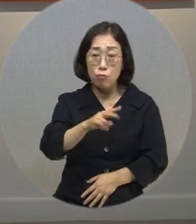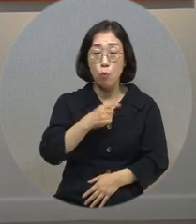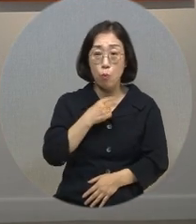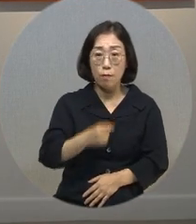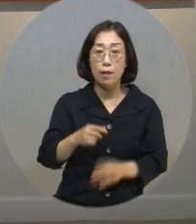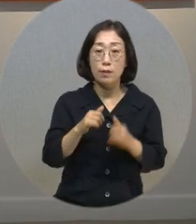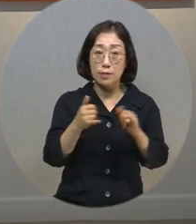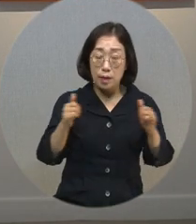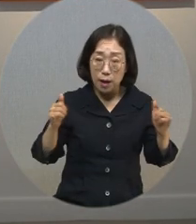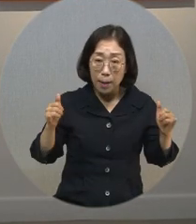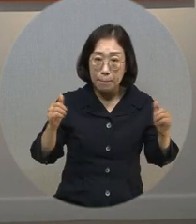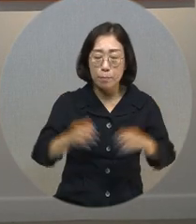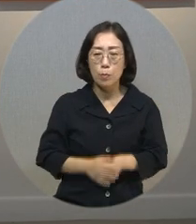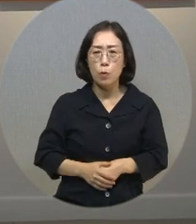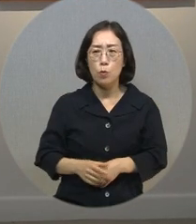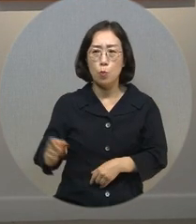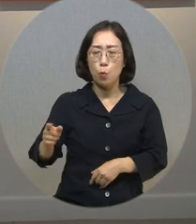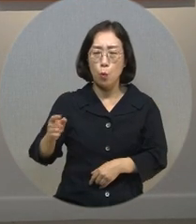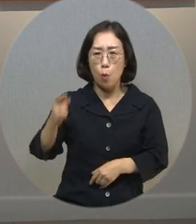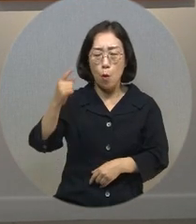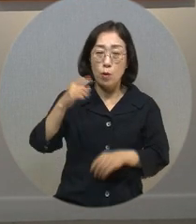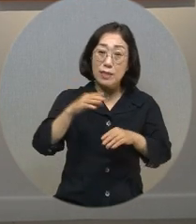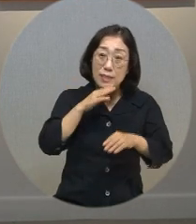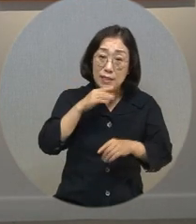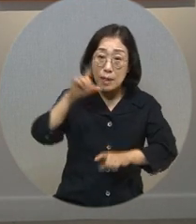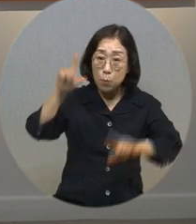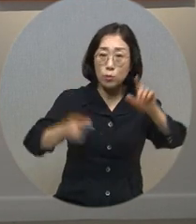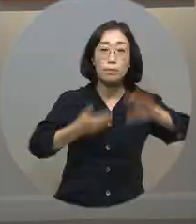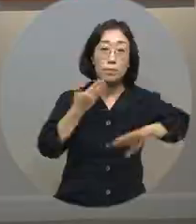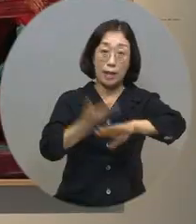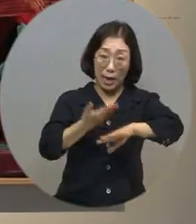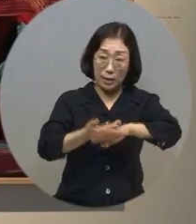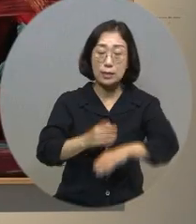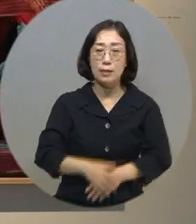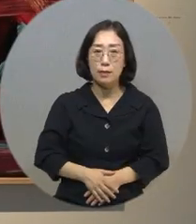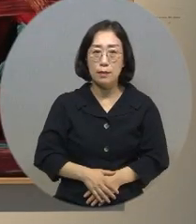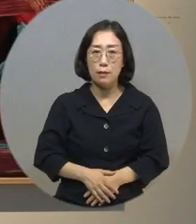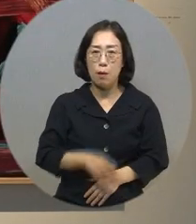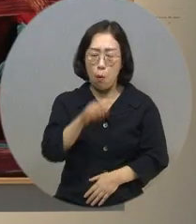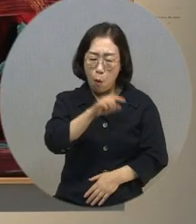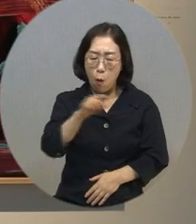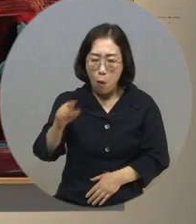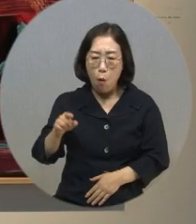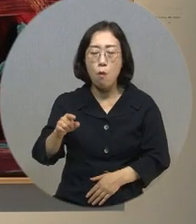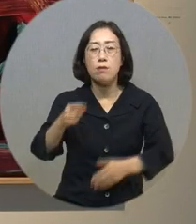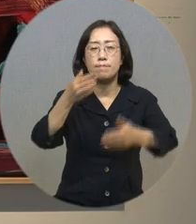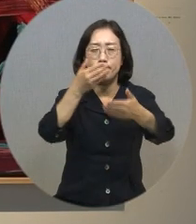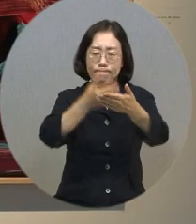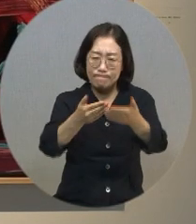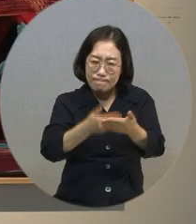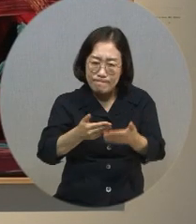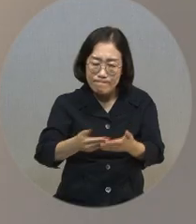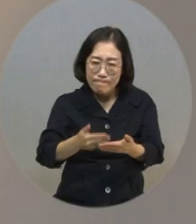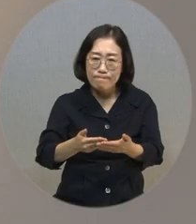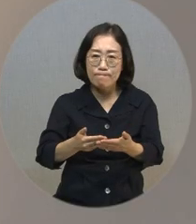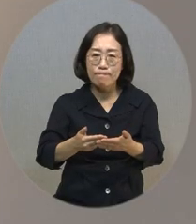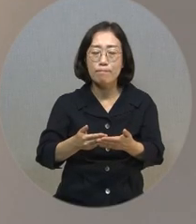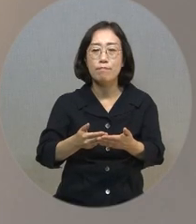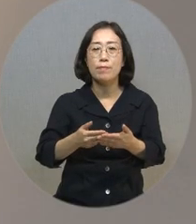인간적인 것과 비구상적인 것 사이에서 대상을 표현할 형상이